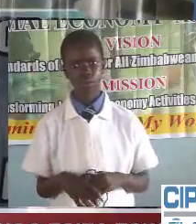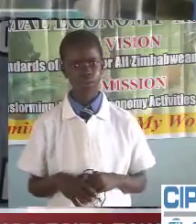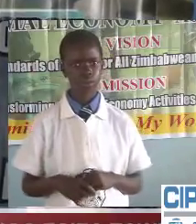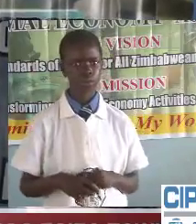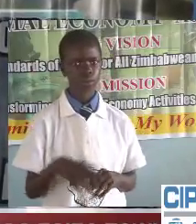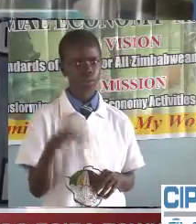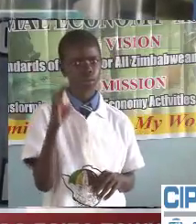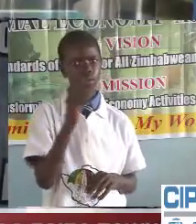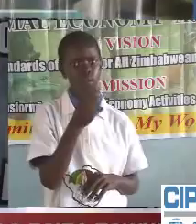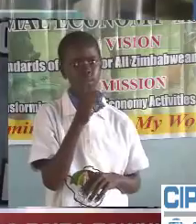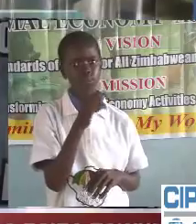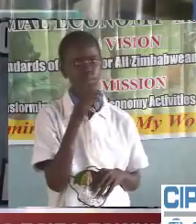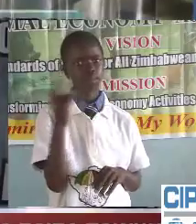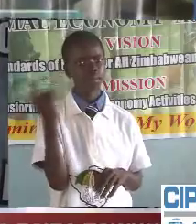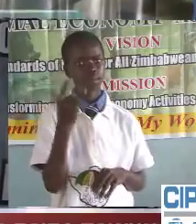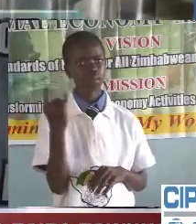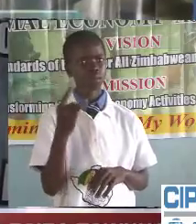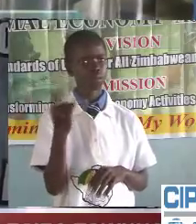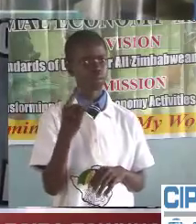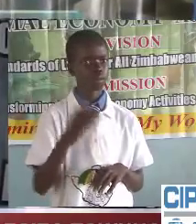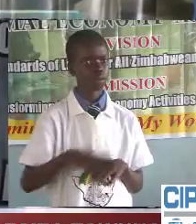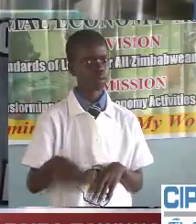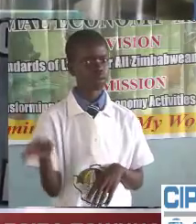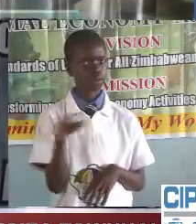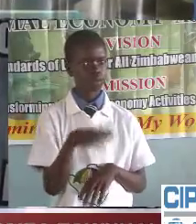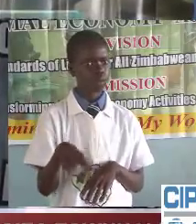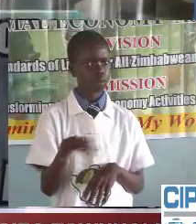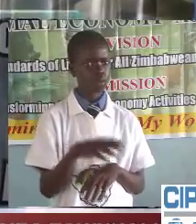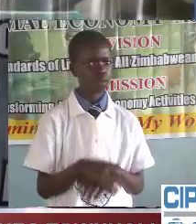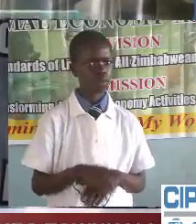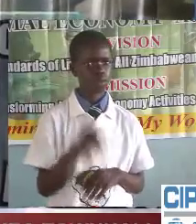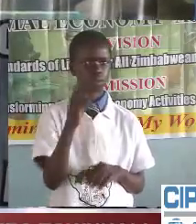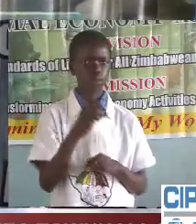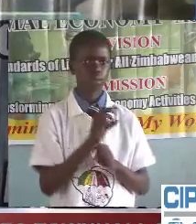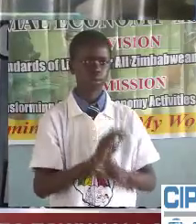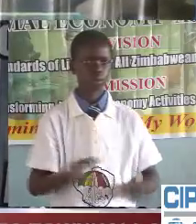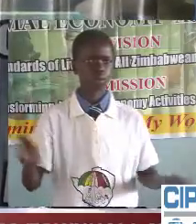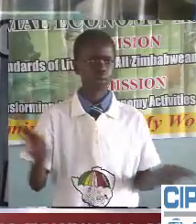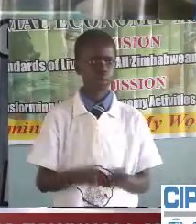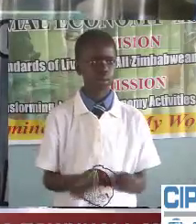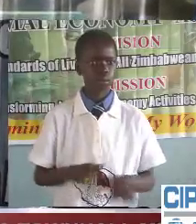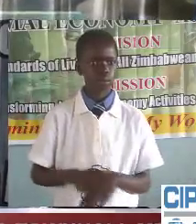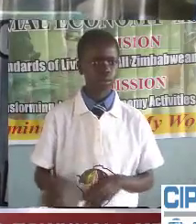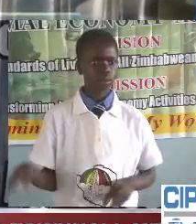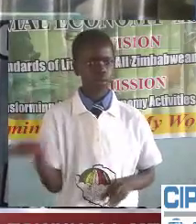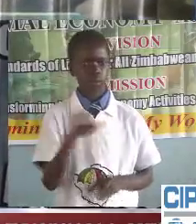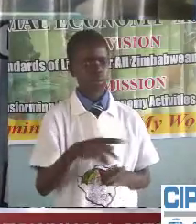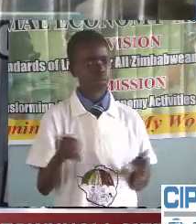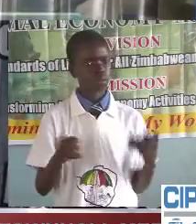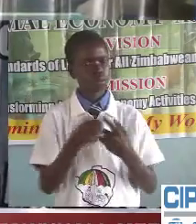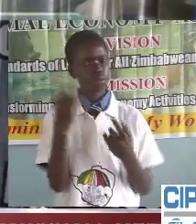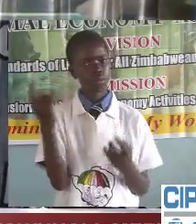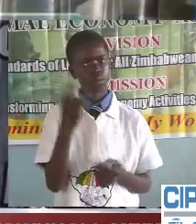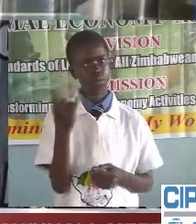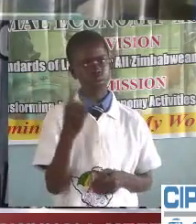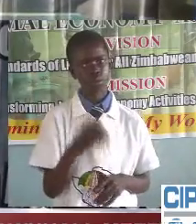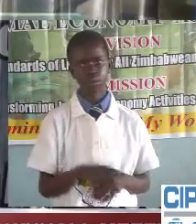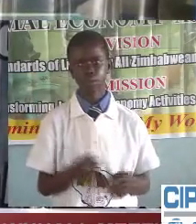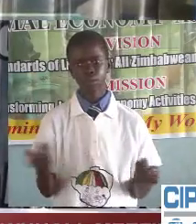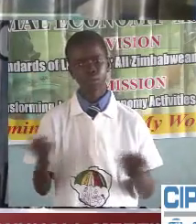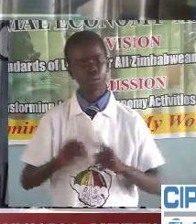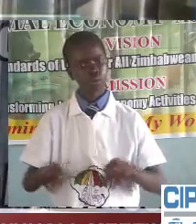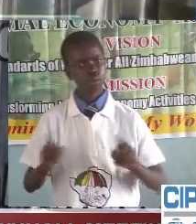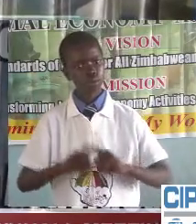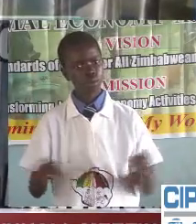iri kuHarare. Zvireva kuti dzimwe nzvimbo dzese dzinenge dzichisangana kuHarare. Zvinhu zvedu zvatinoda